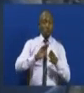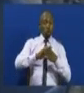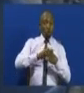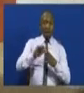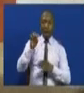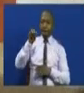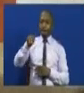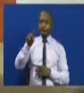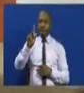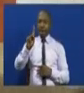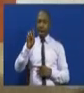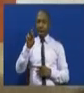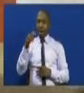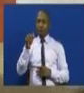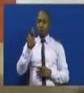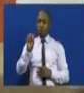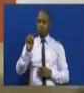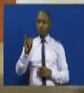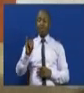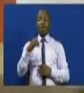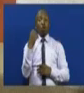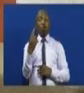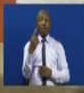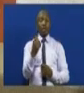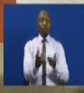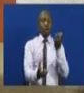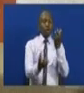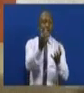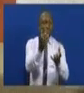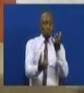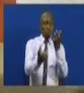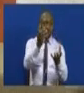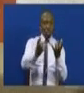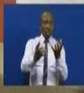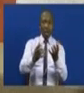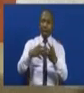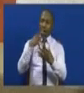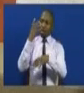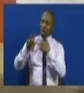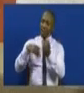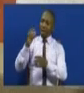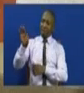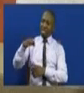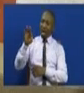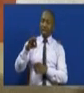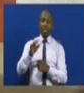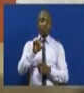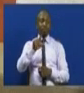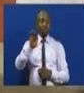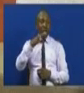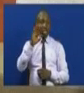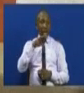mkaratusi unatakiwa kwanza uchemshe pamoja na majani ya mchaichai, kwa sababu majani yake ni